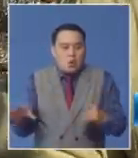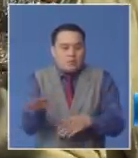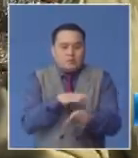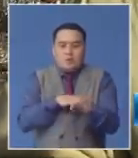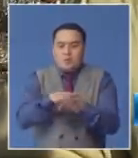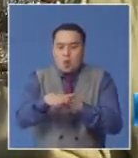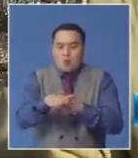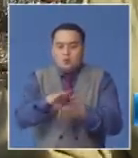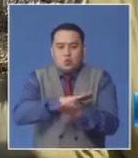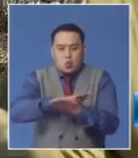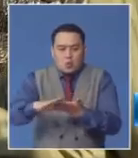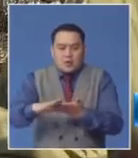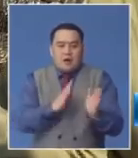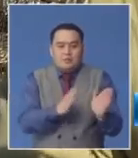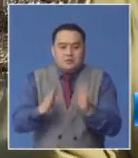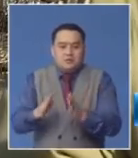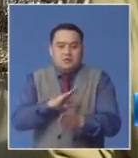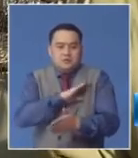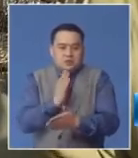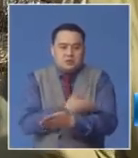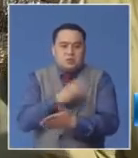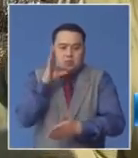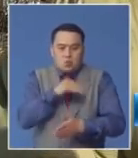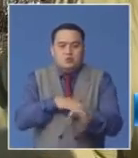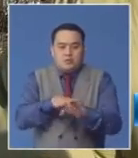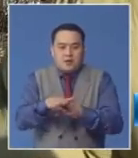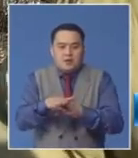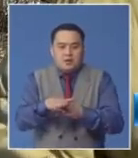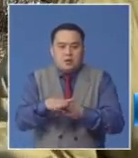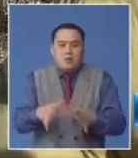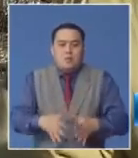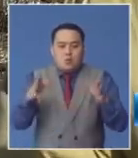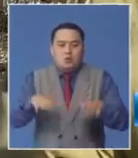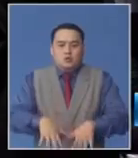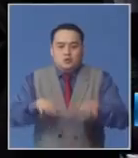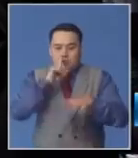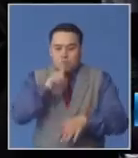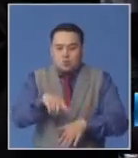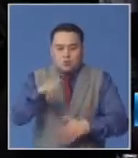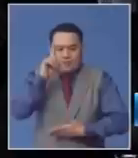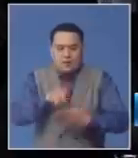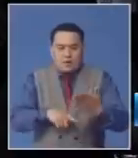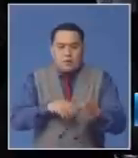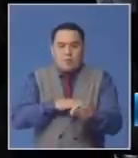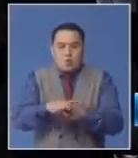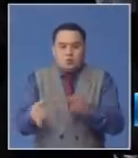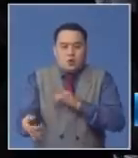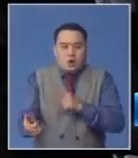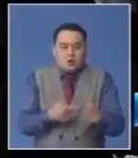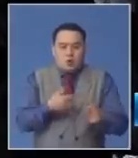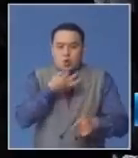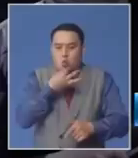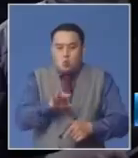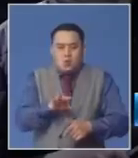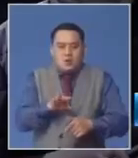usb led выбиваем убираем который у нас силы с этим но мы надеемся что такие больше попытки не будет район полностью готов к любым капризам